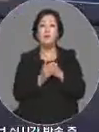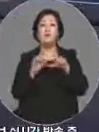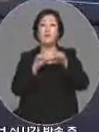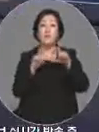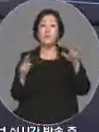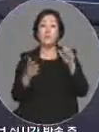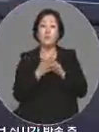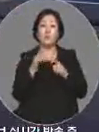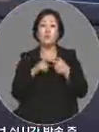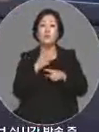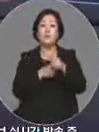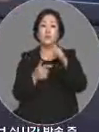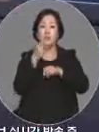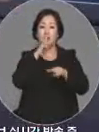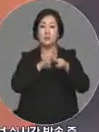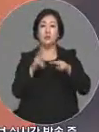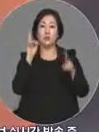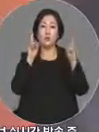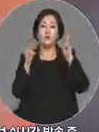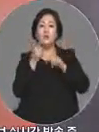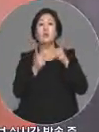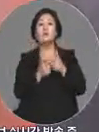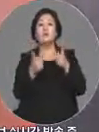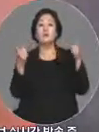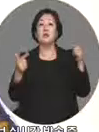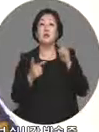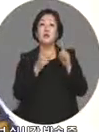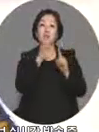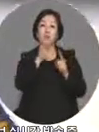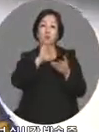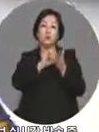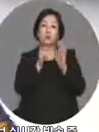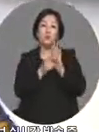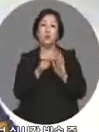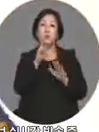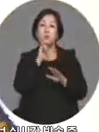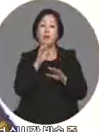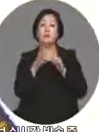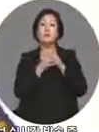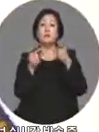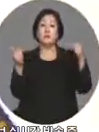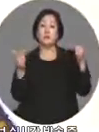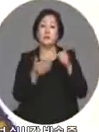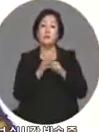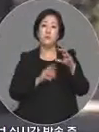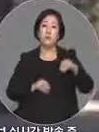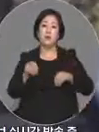생산량 높이기에 나섰지만 늘릴 수 있는 양이 1% 수준에 그쳐 경유 역전